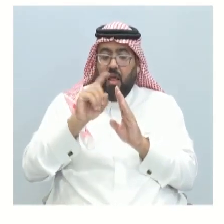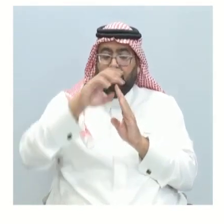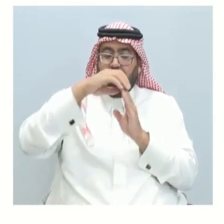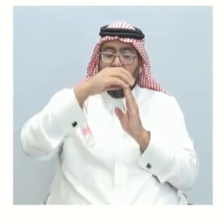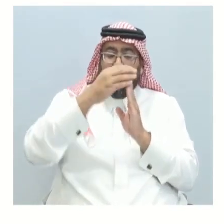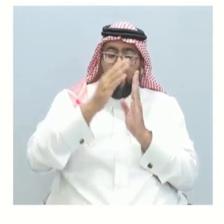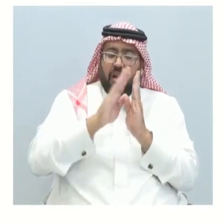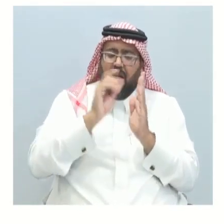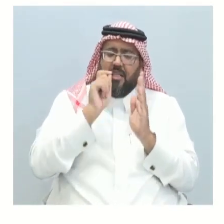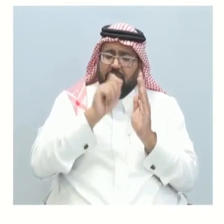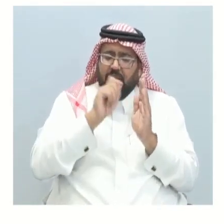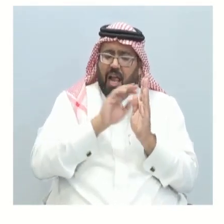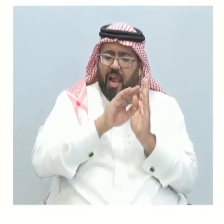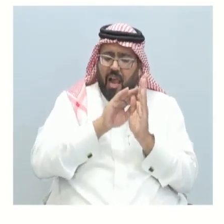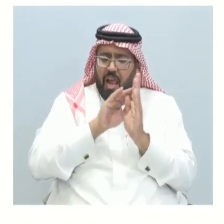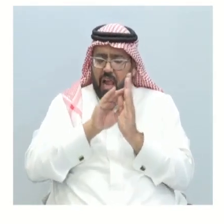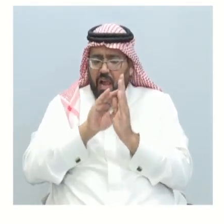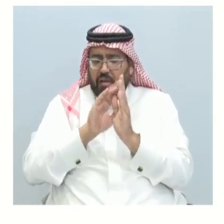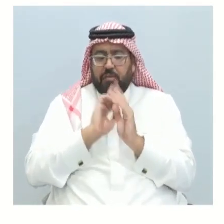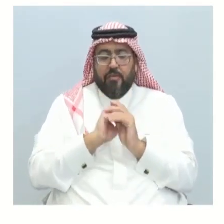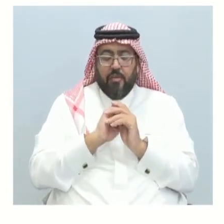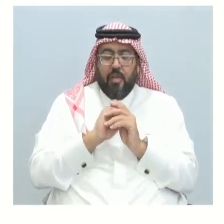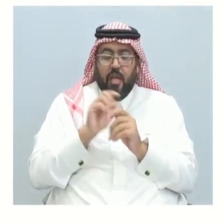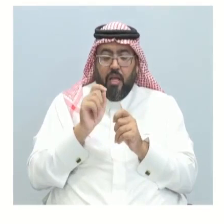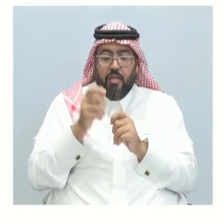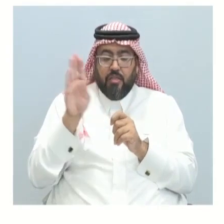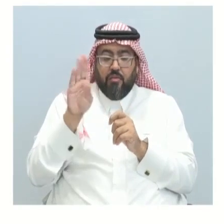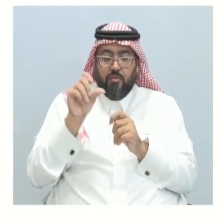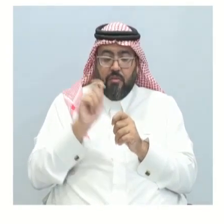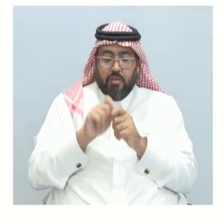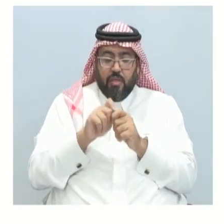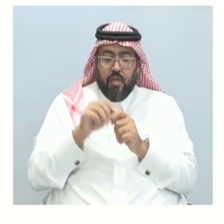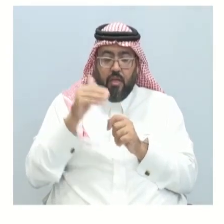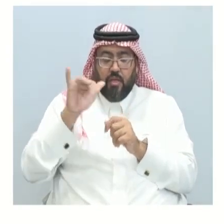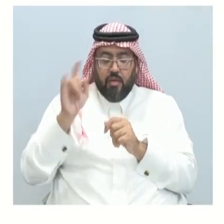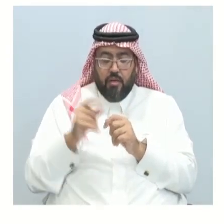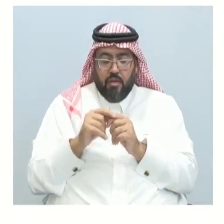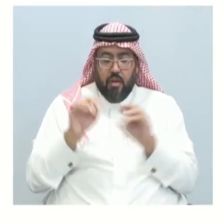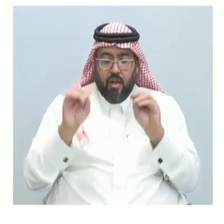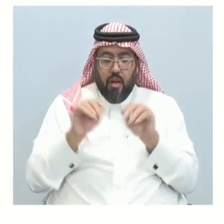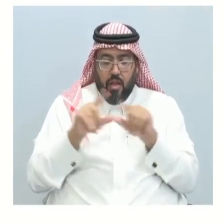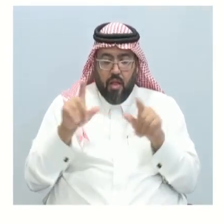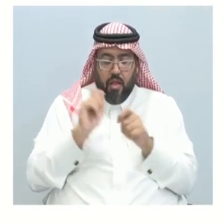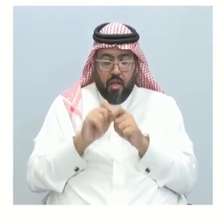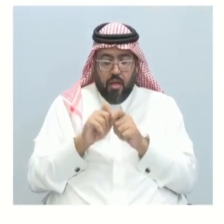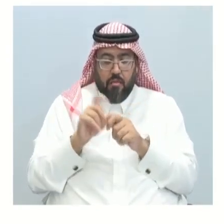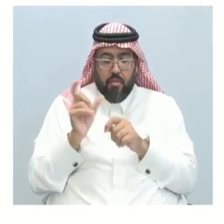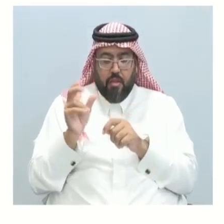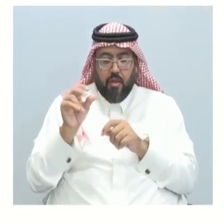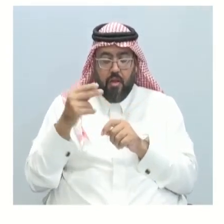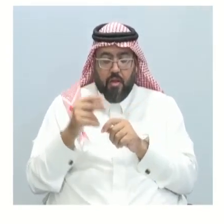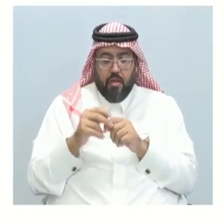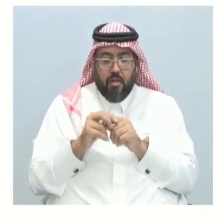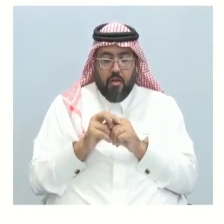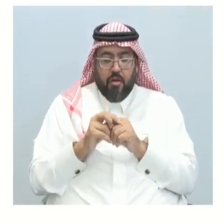هذا الامر في هذا الحديث لما قال واستوصوا بالنساء خيرا ثم بين انهن خلقنا من ظلع